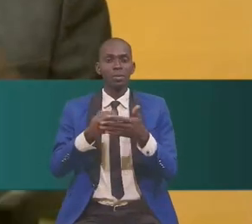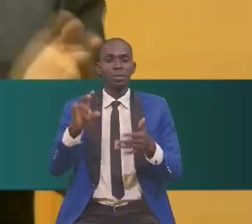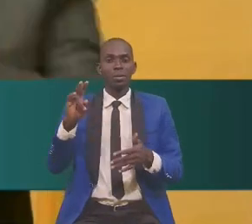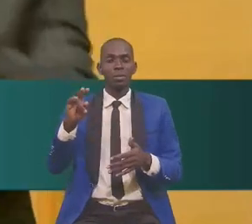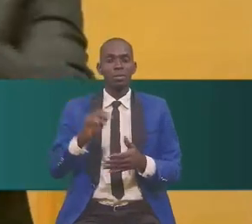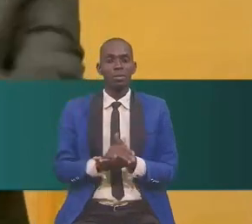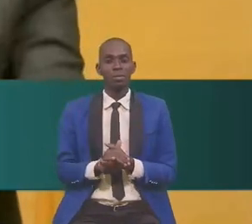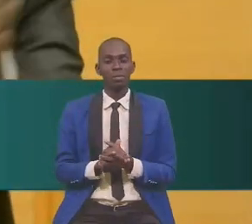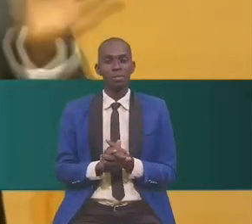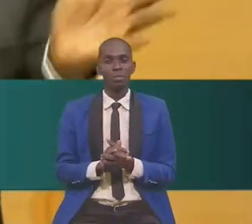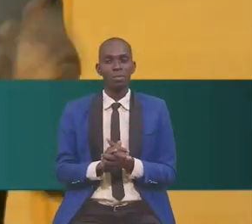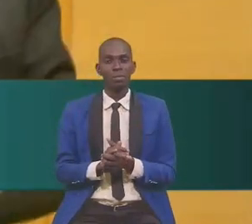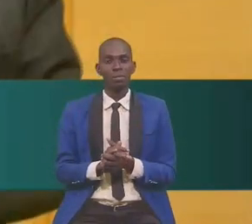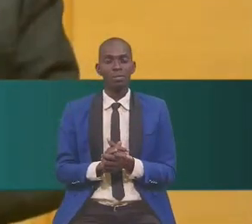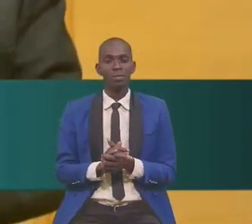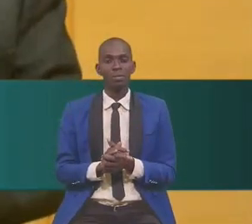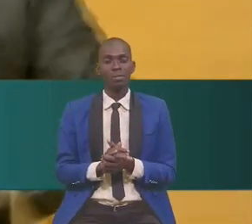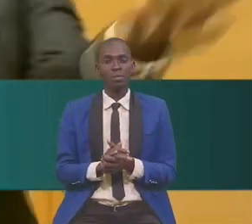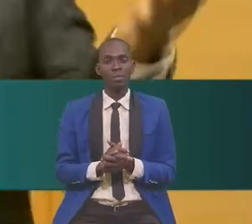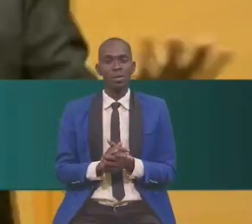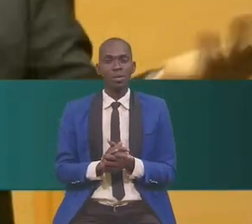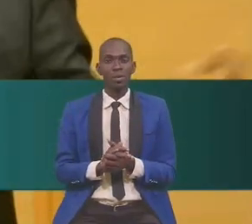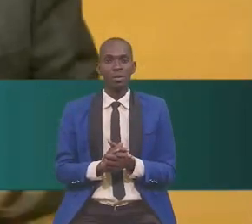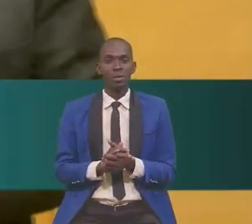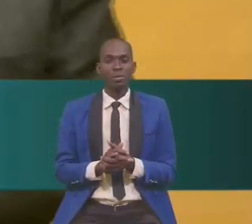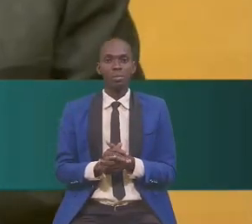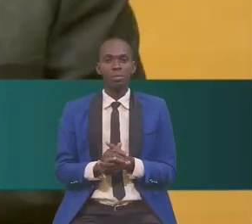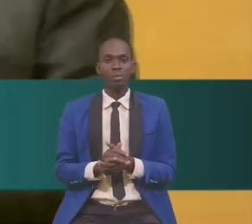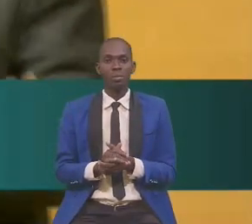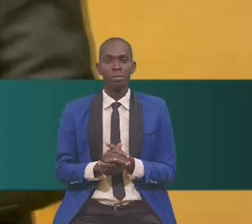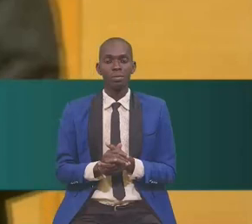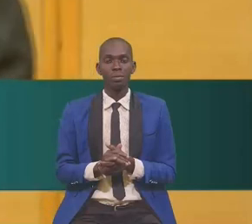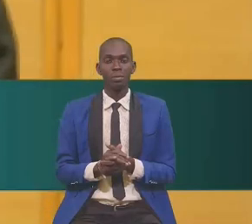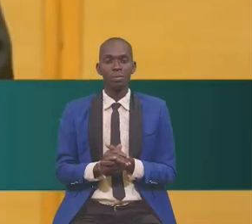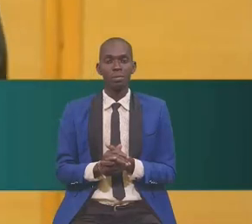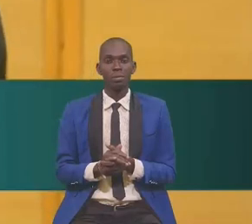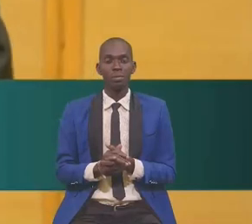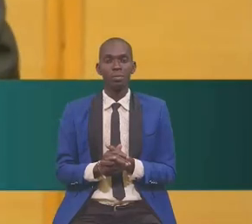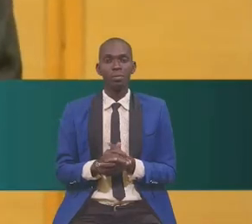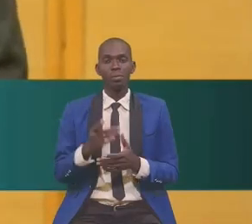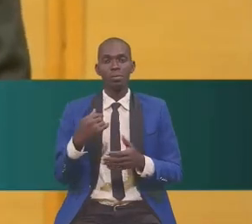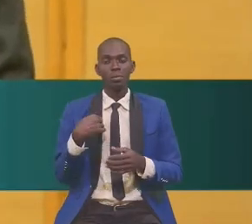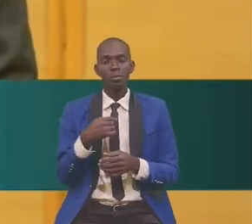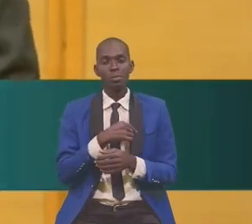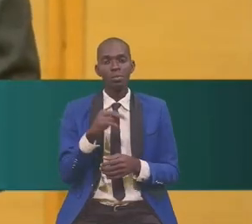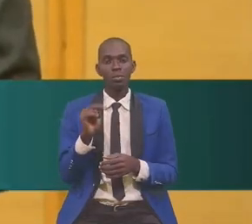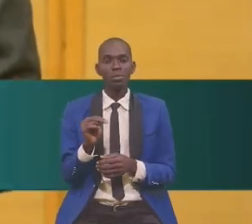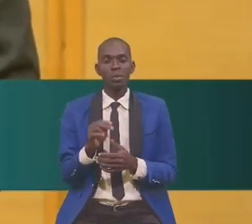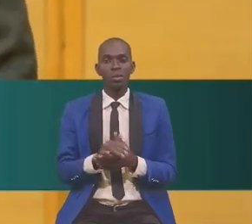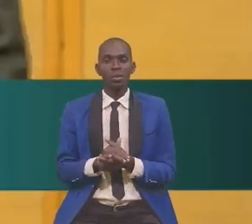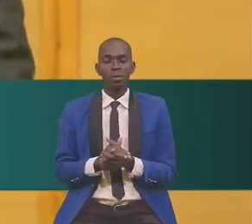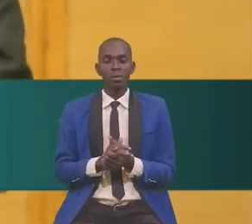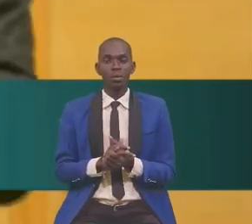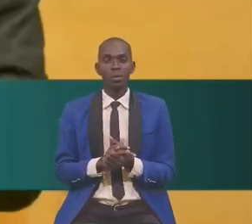vient par la parole. La foi, nous avons mis de la foi pour être délivré, elle vient de l'écoute. Nous avons mis de la